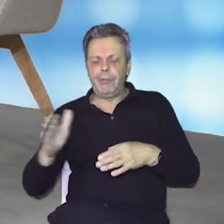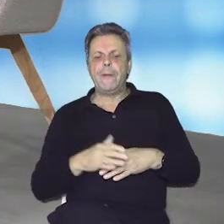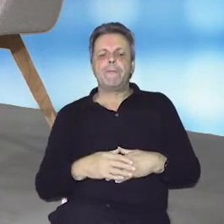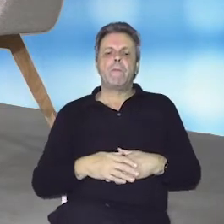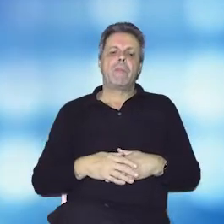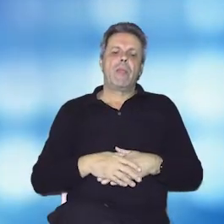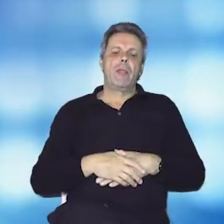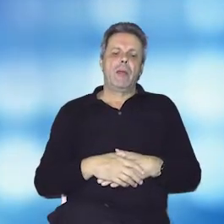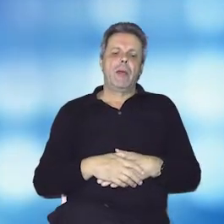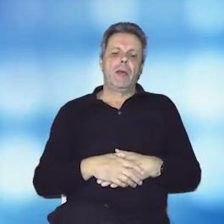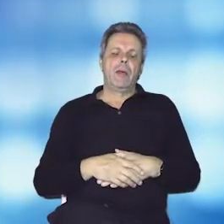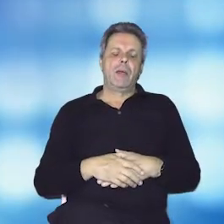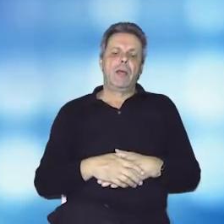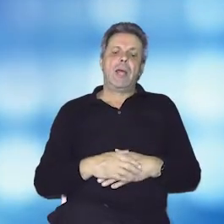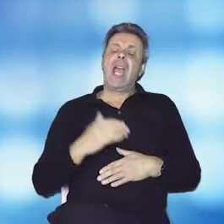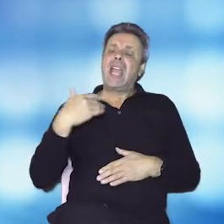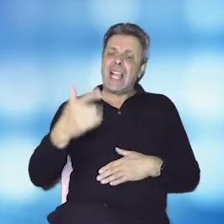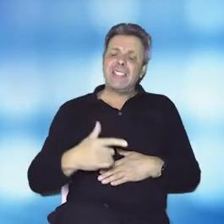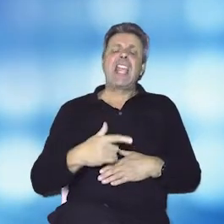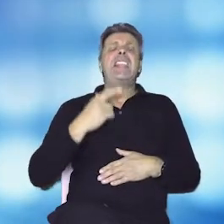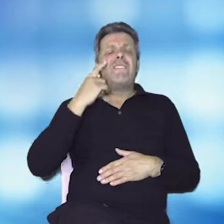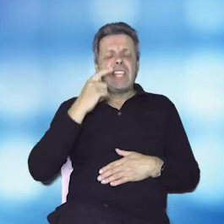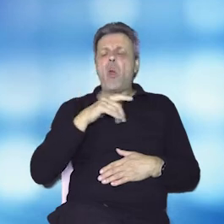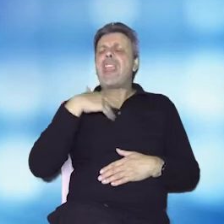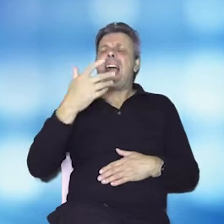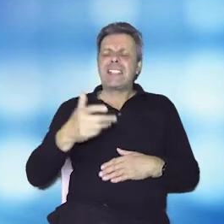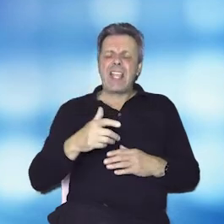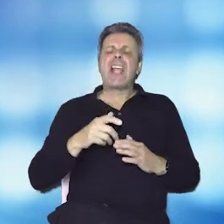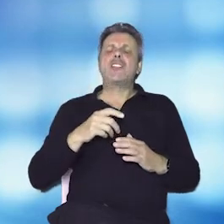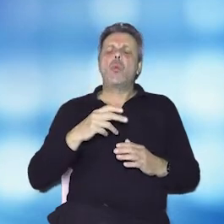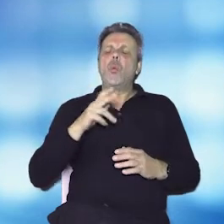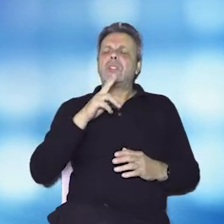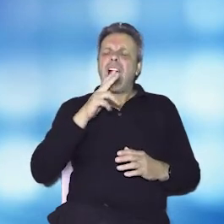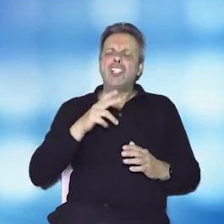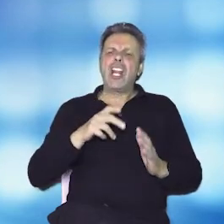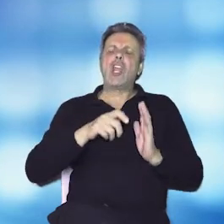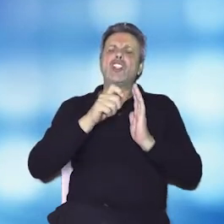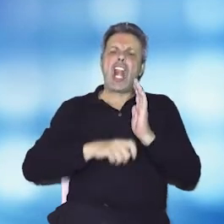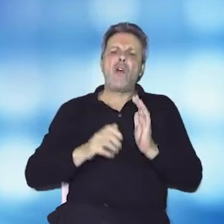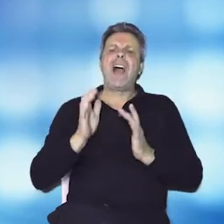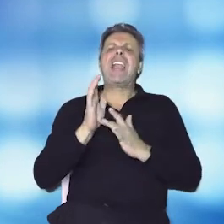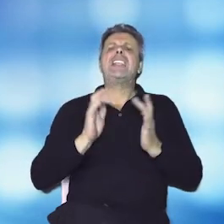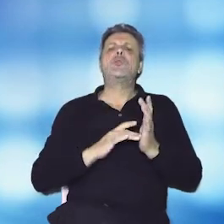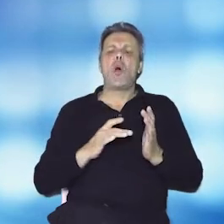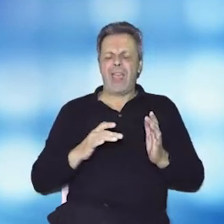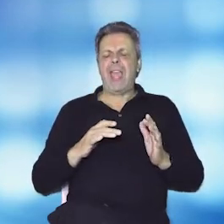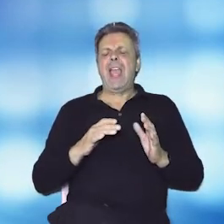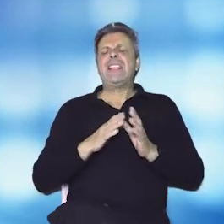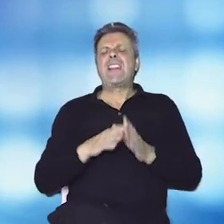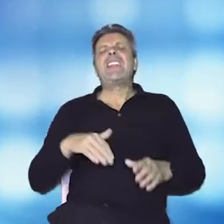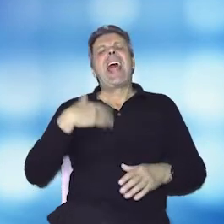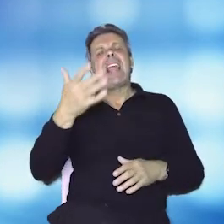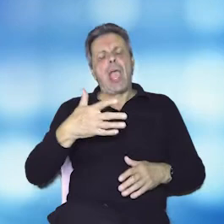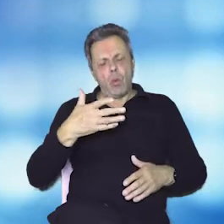Vidimo zapravo i sa apostolima kasnije da su tražili od članova Kristove crkve da daju doprinose. Pošteno.